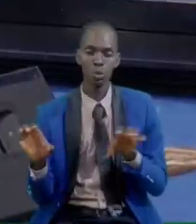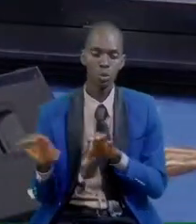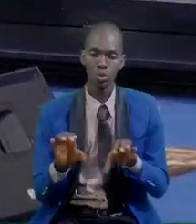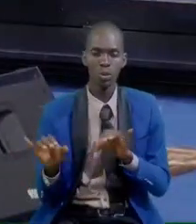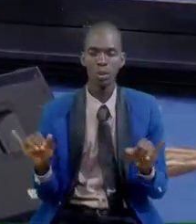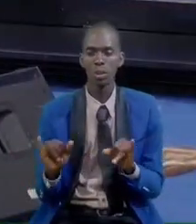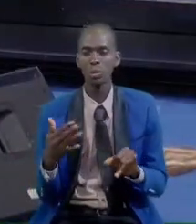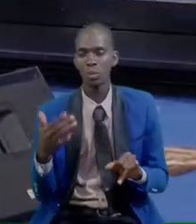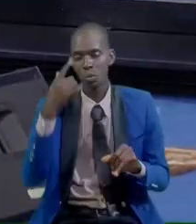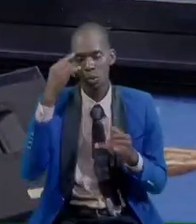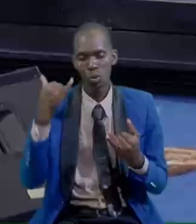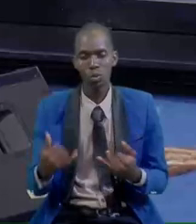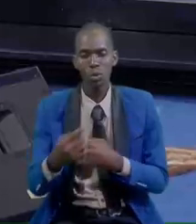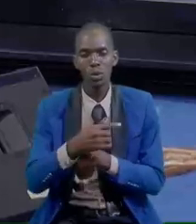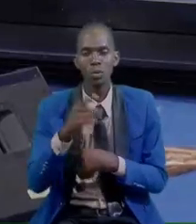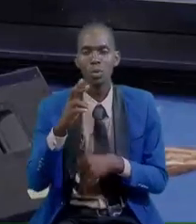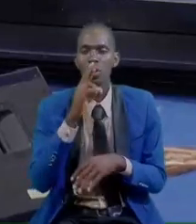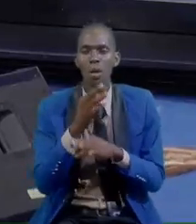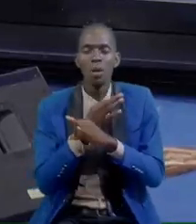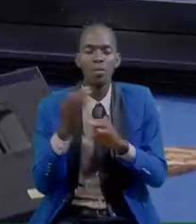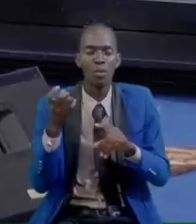Parce qu'aujourd'hui, tu es libre